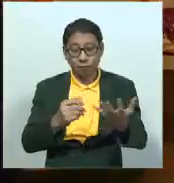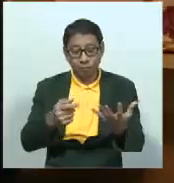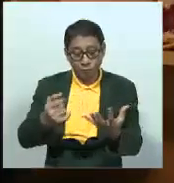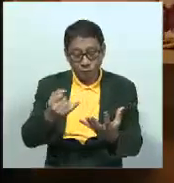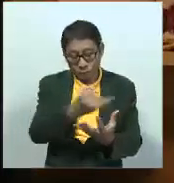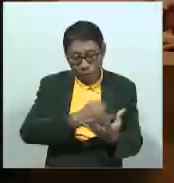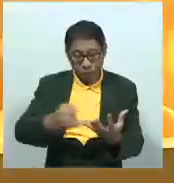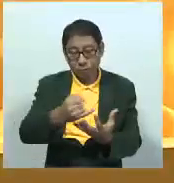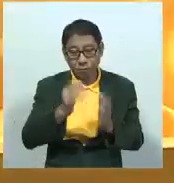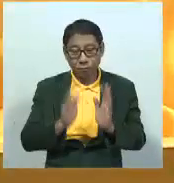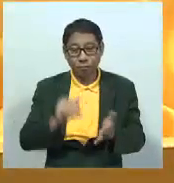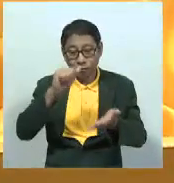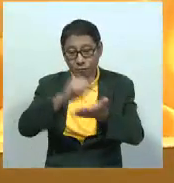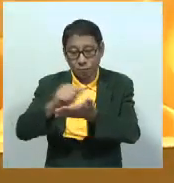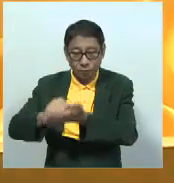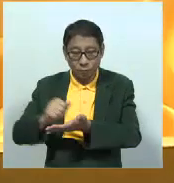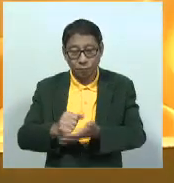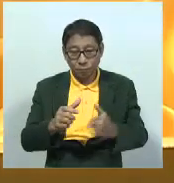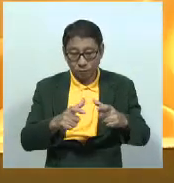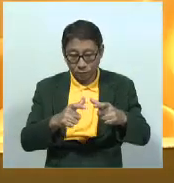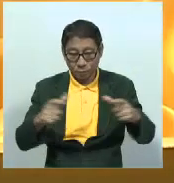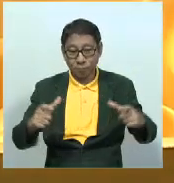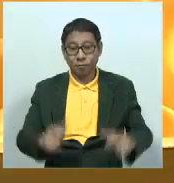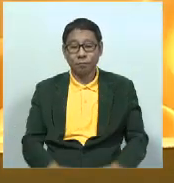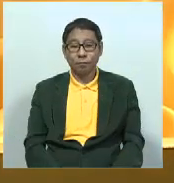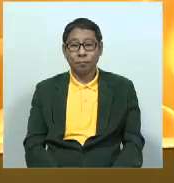ซรามิกมีประชาชนสนใจสั่งจองกันเป็นจำนวนมากด้วยครับ